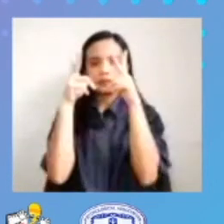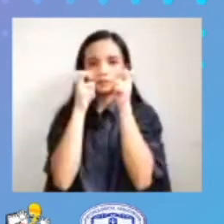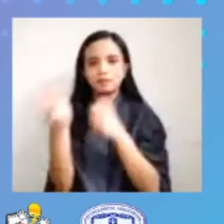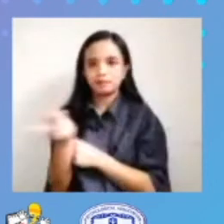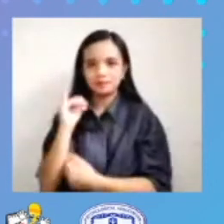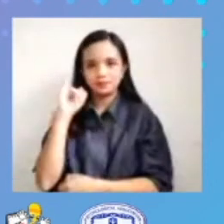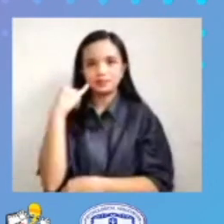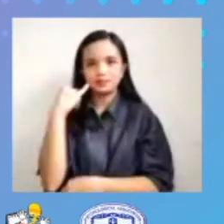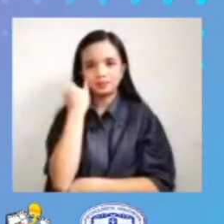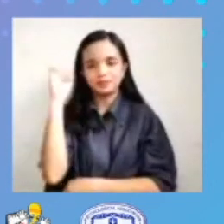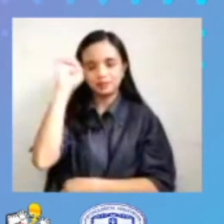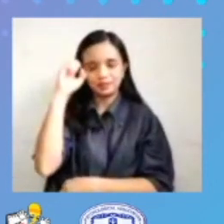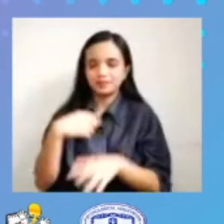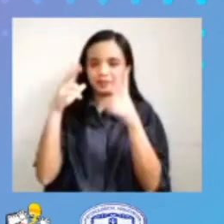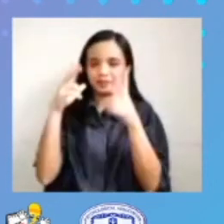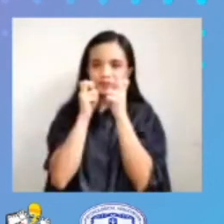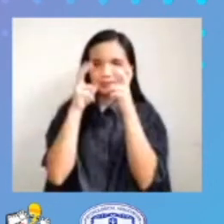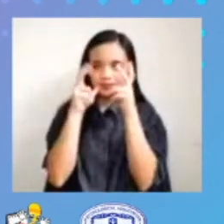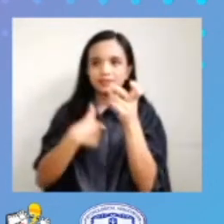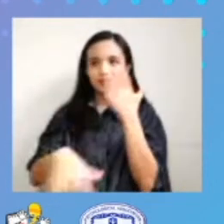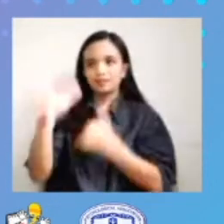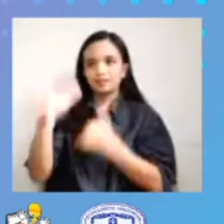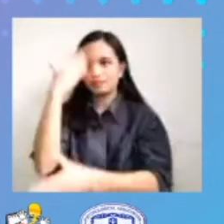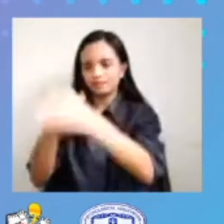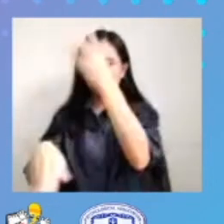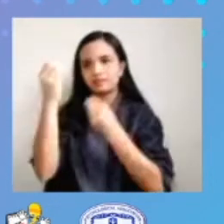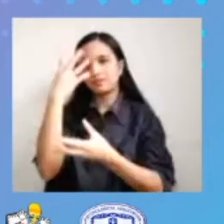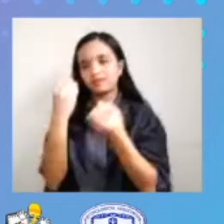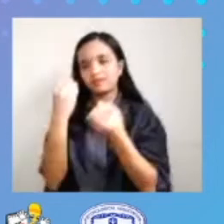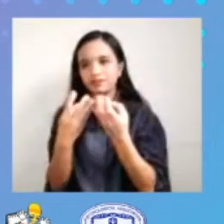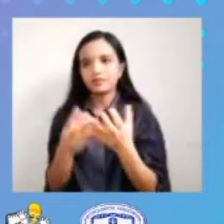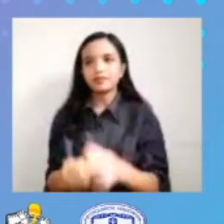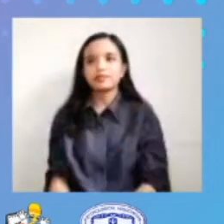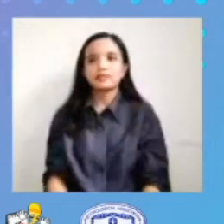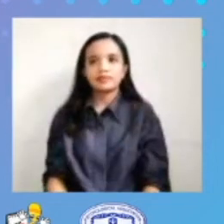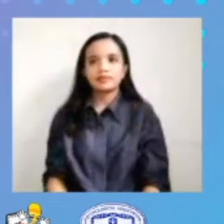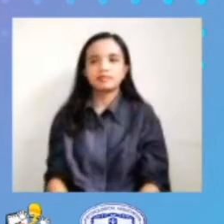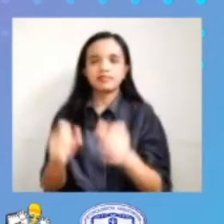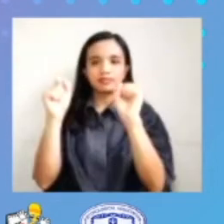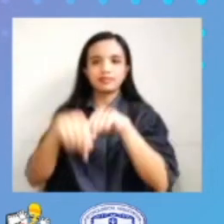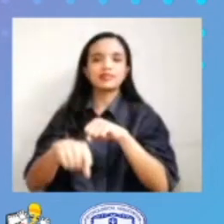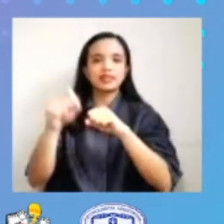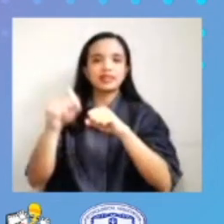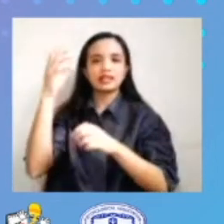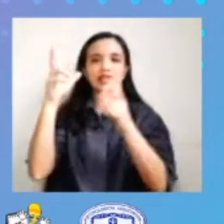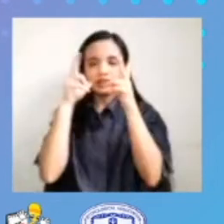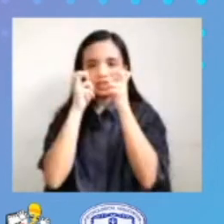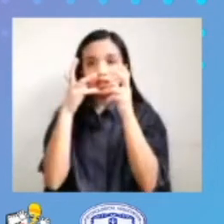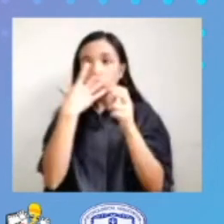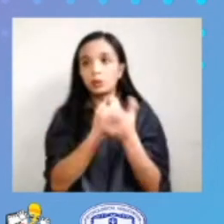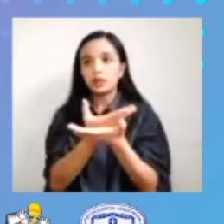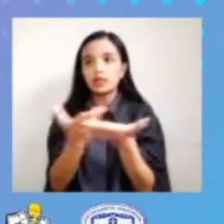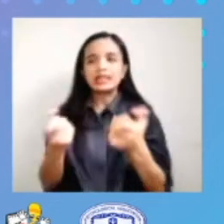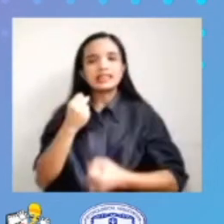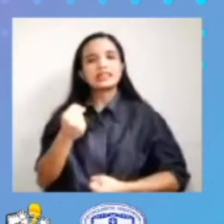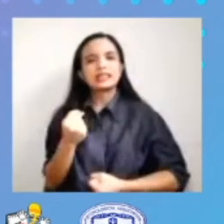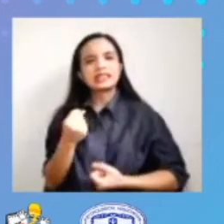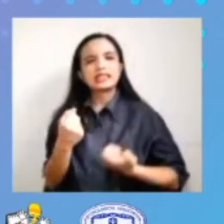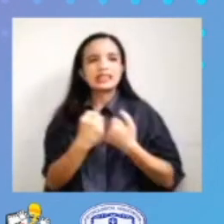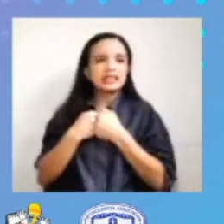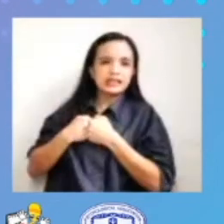moderation. And at the same time, yun na nga, ang dami ko nakikita nagtatanim. Cacti, kaya tanim sila, ganda. Tanim